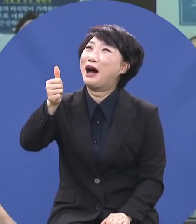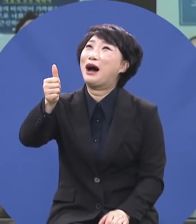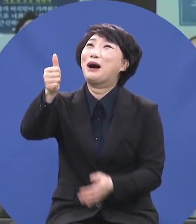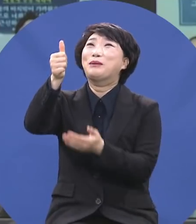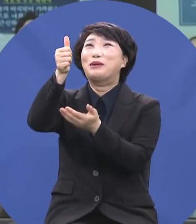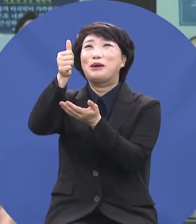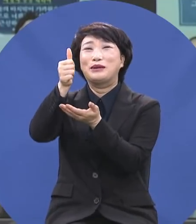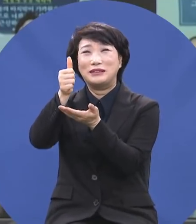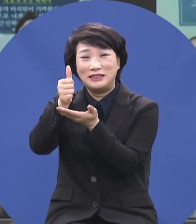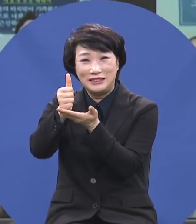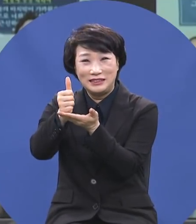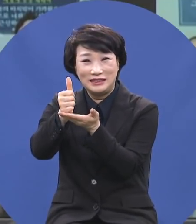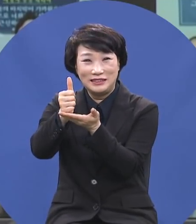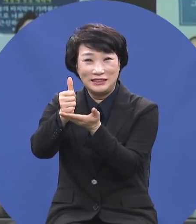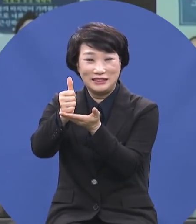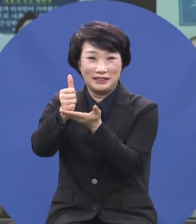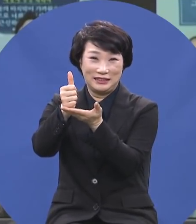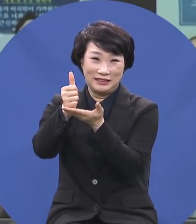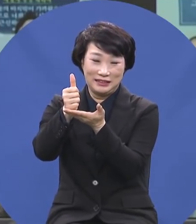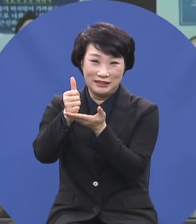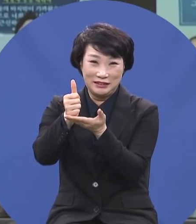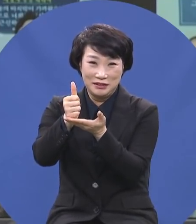낳으신 아버지